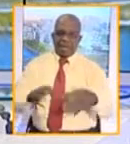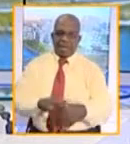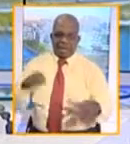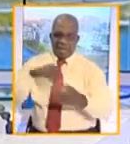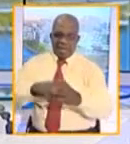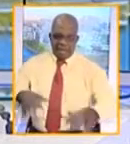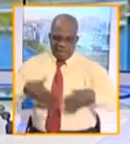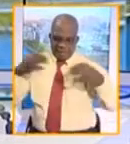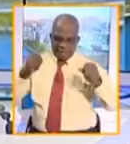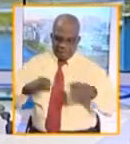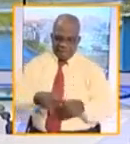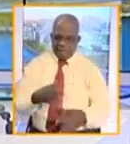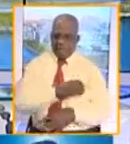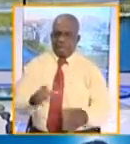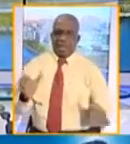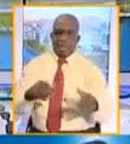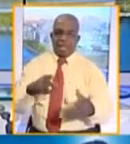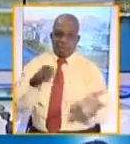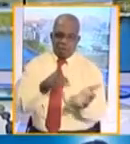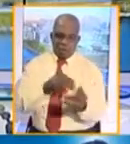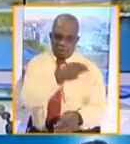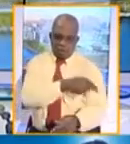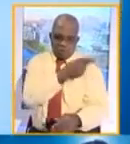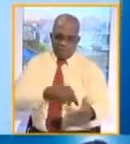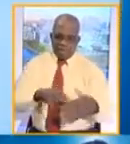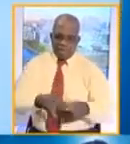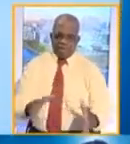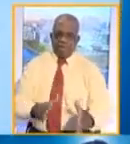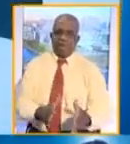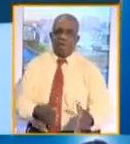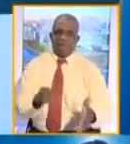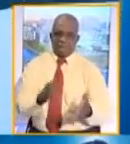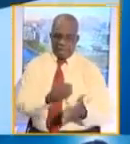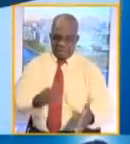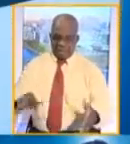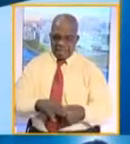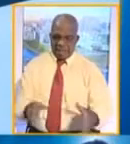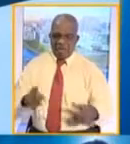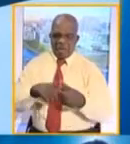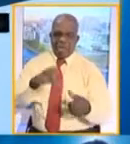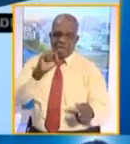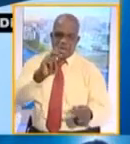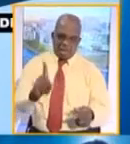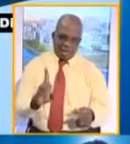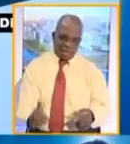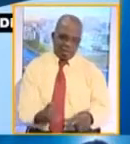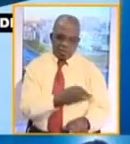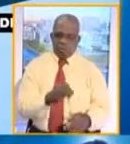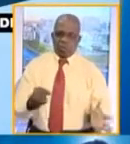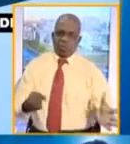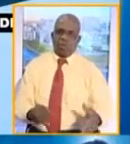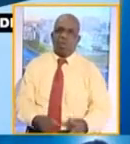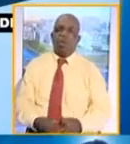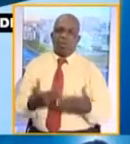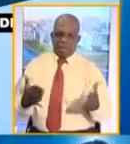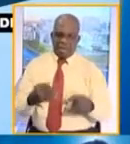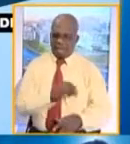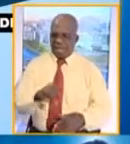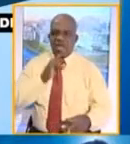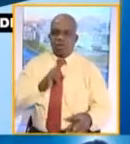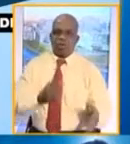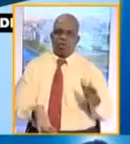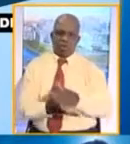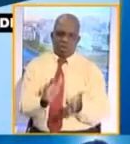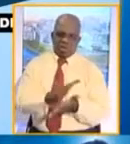Sur le centre médico-social du port autonome de San Pedro, voit sa capacité opérationnelle se renforcer avec une ambulance de plus